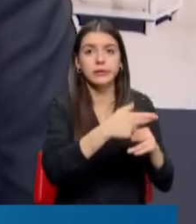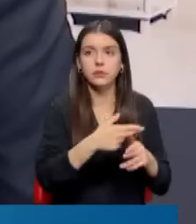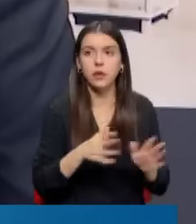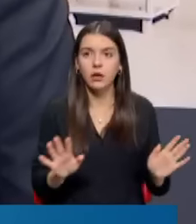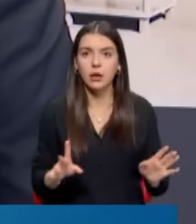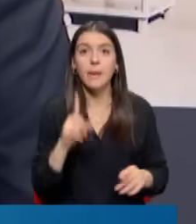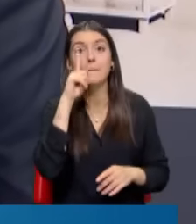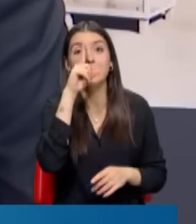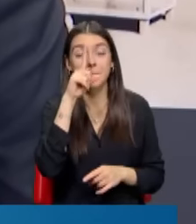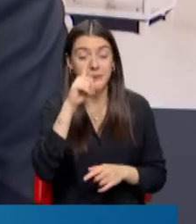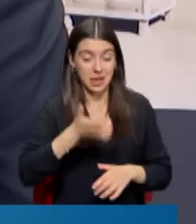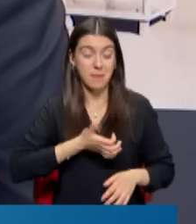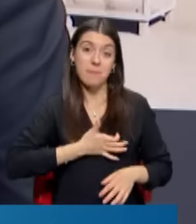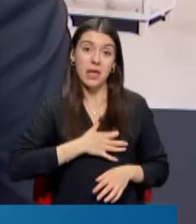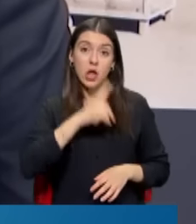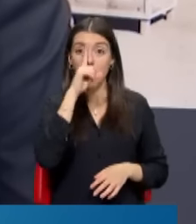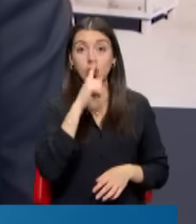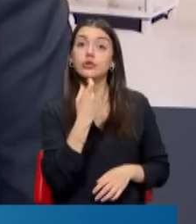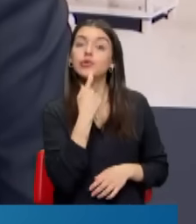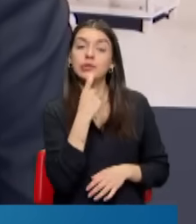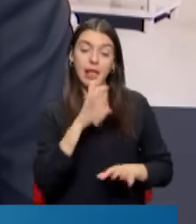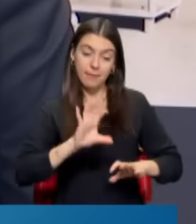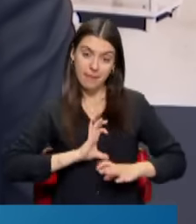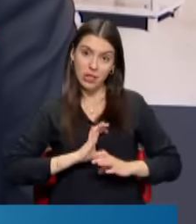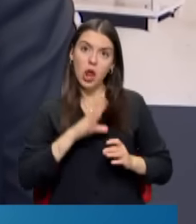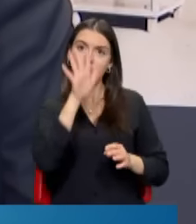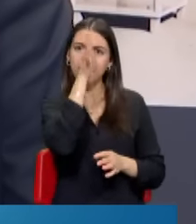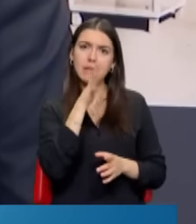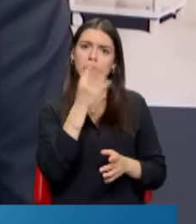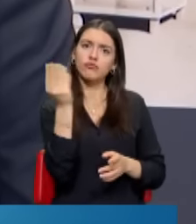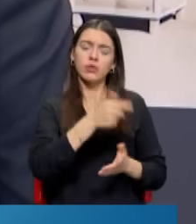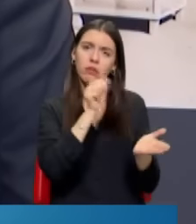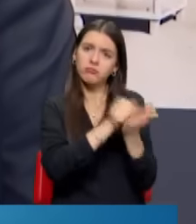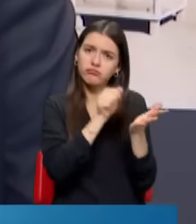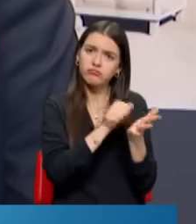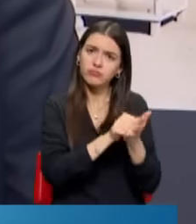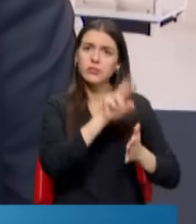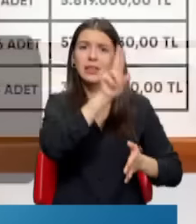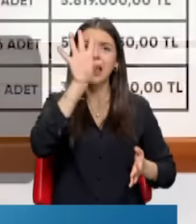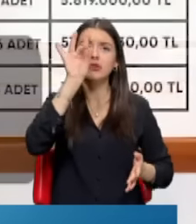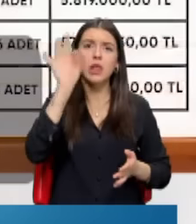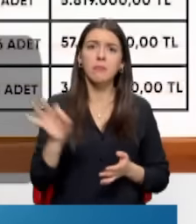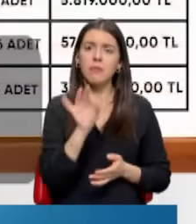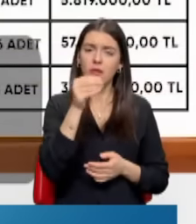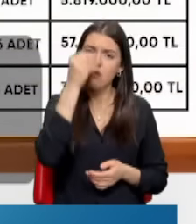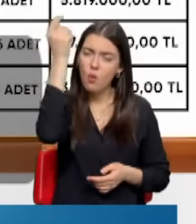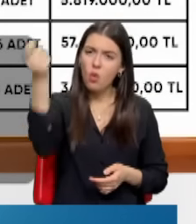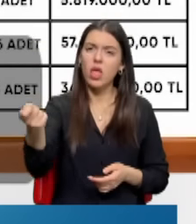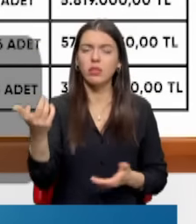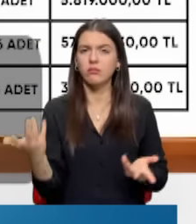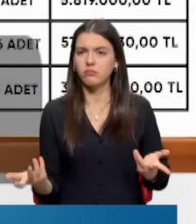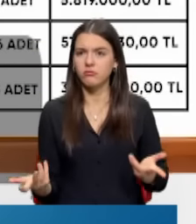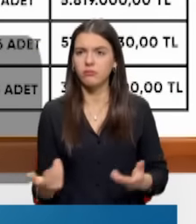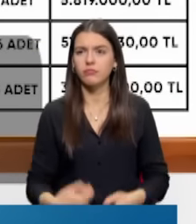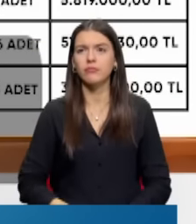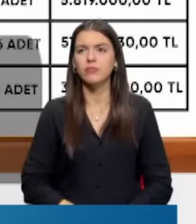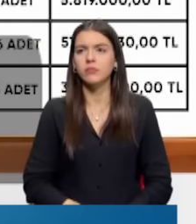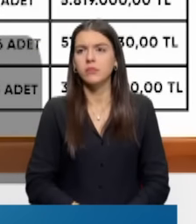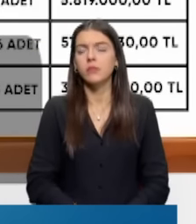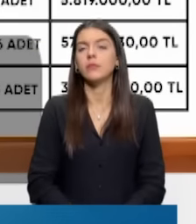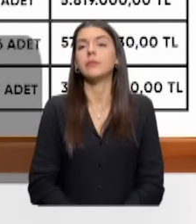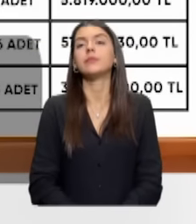Bir madalyon yaptırmışlar, 100. yıl madalyonu. 500 adet basılmış, 750 bin TL madalyona para ödenmiş. Belediyemizin 601